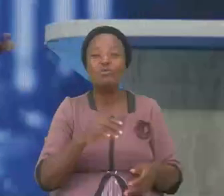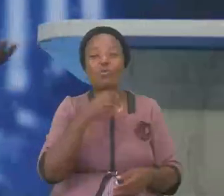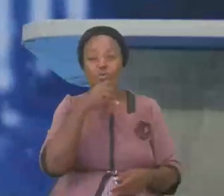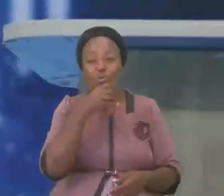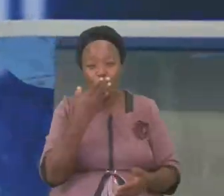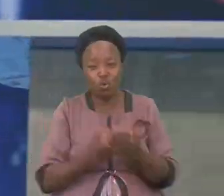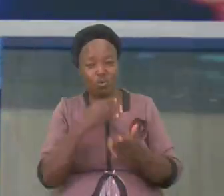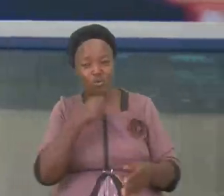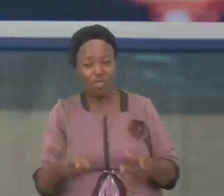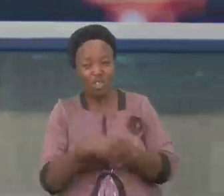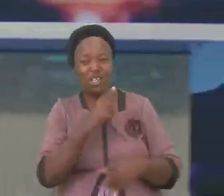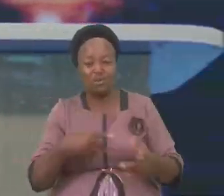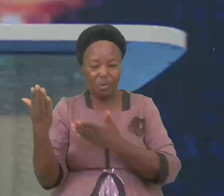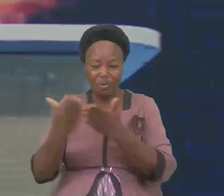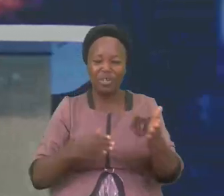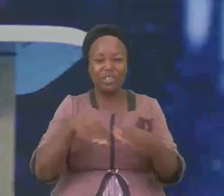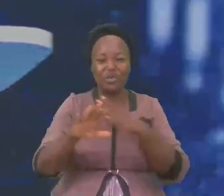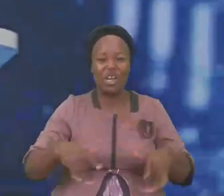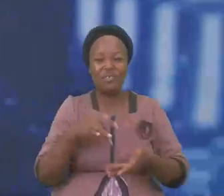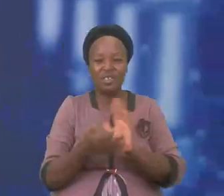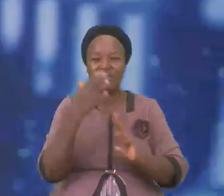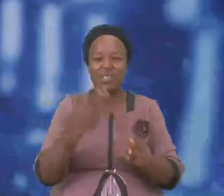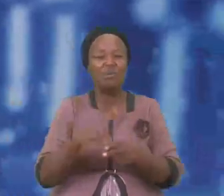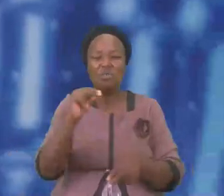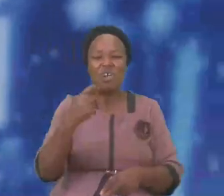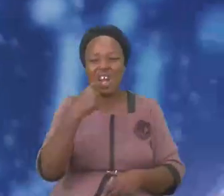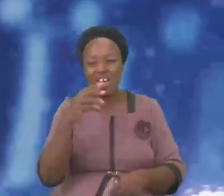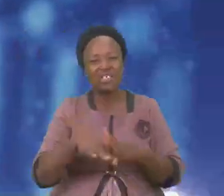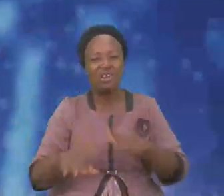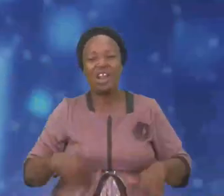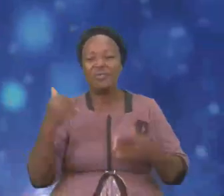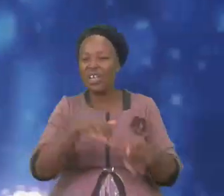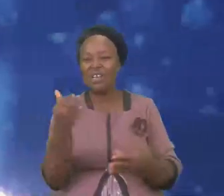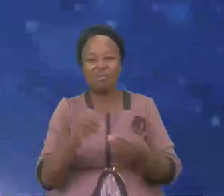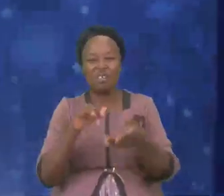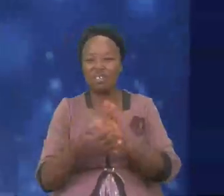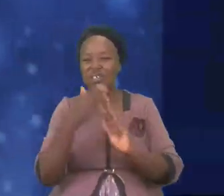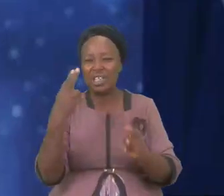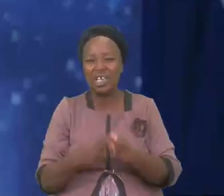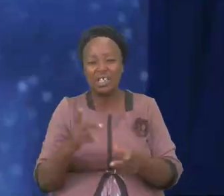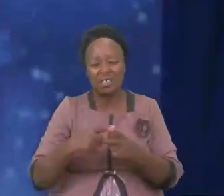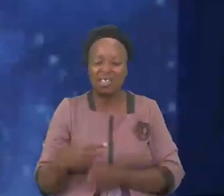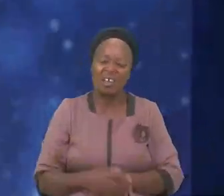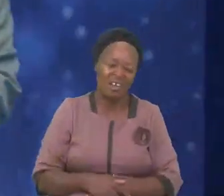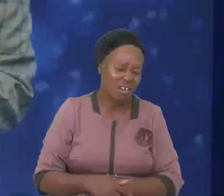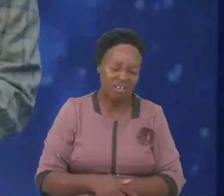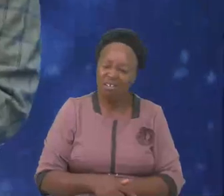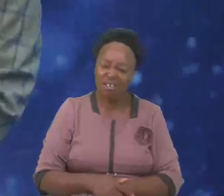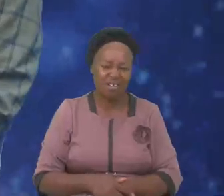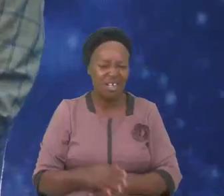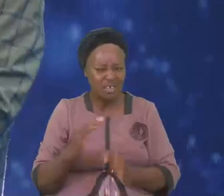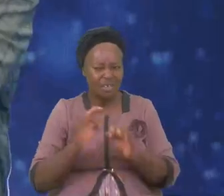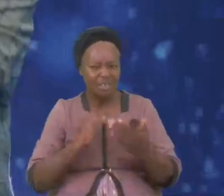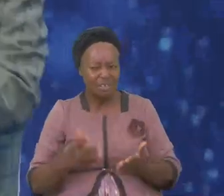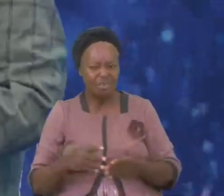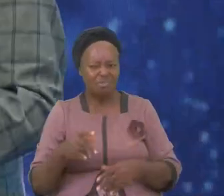vie. Il n'y aura plus de regret dans votre vie. Oh, si j'avais vécu il y a 50